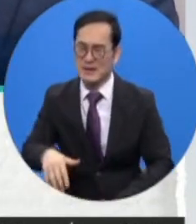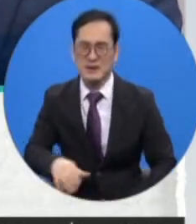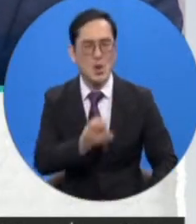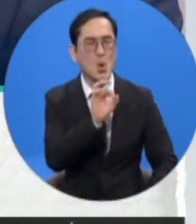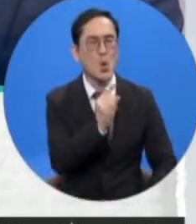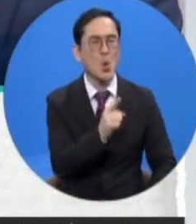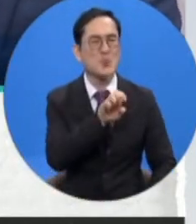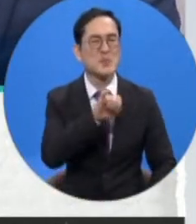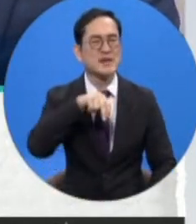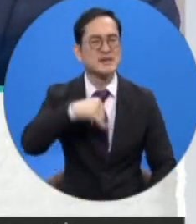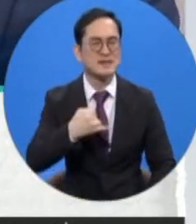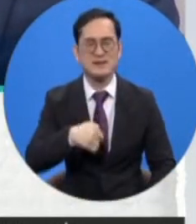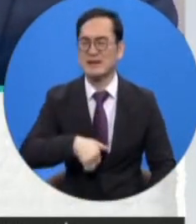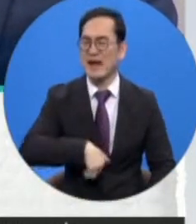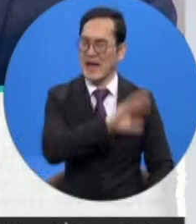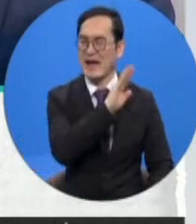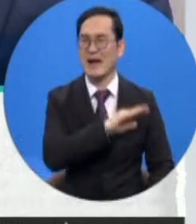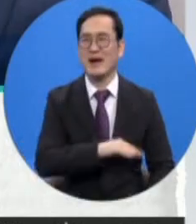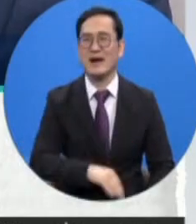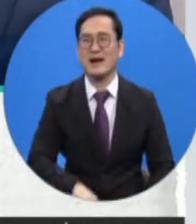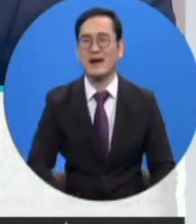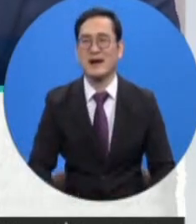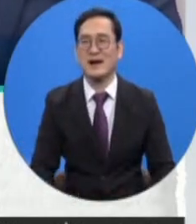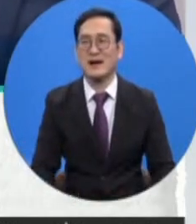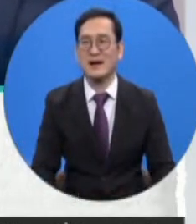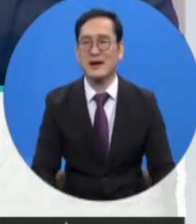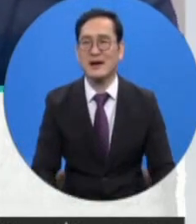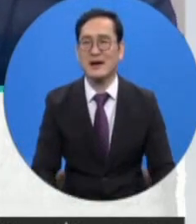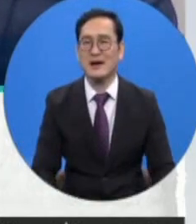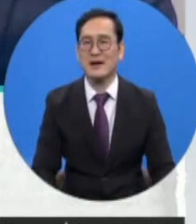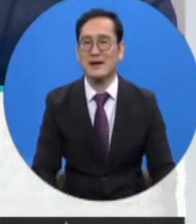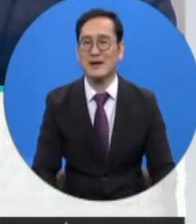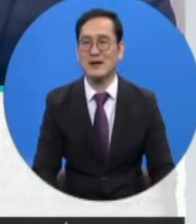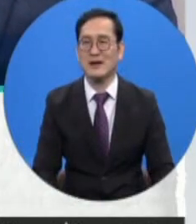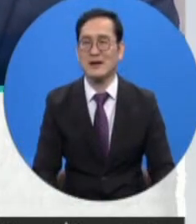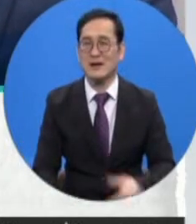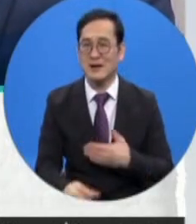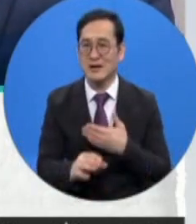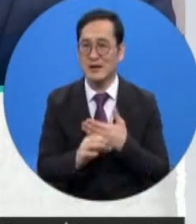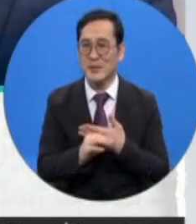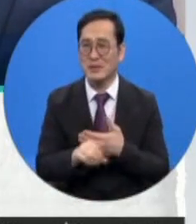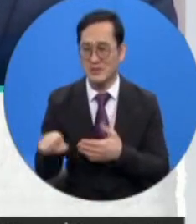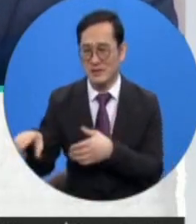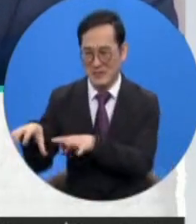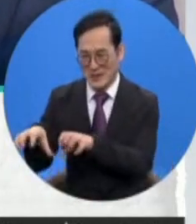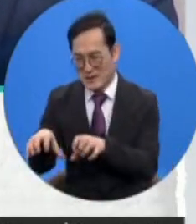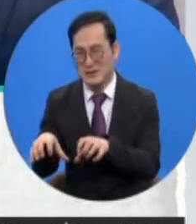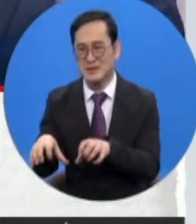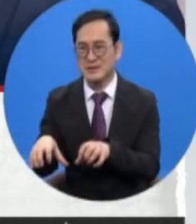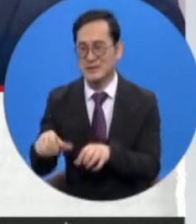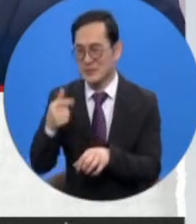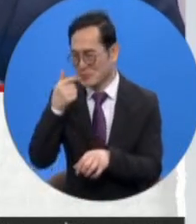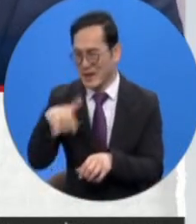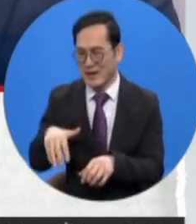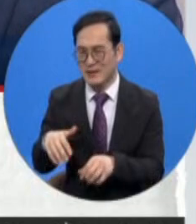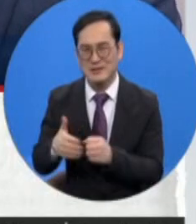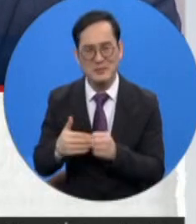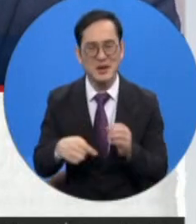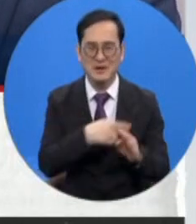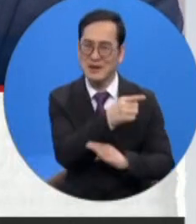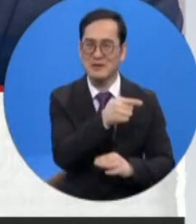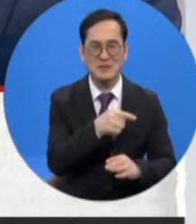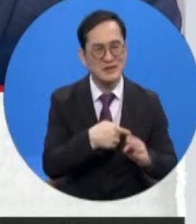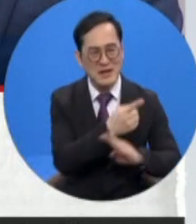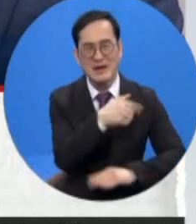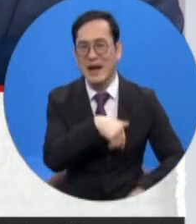업소보다 심한 곳도 갈 수 있지 않았겠느냐 예. 이런 추정을 할 수 있을 뿐이라고 생각이 들고요. 어쨌든 이번 문제는 단순히